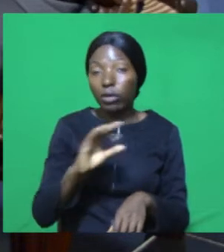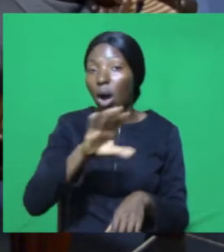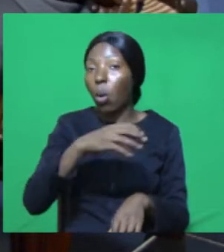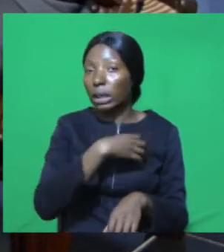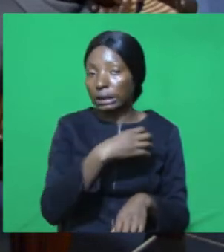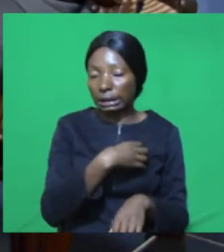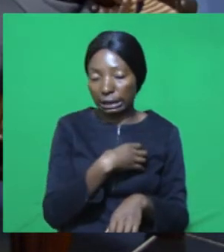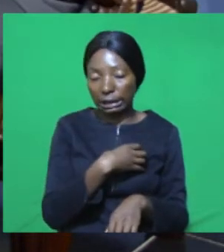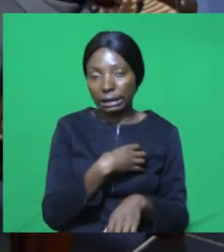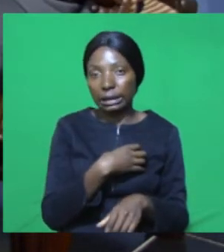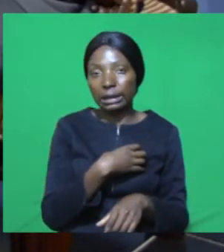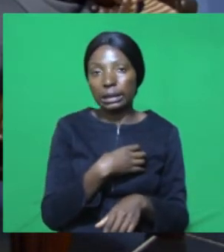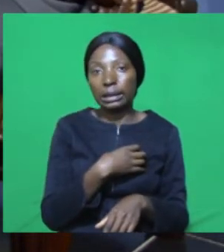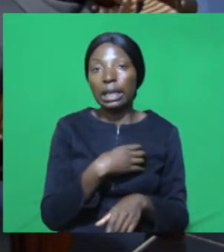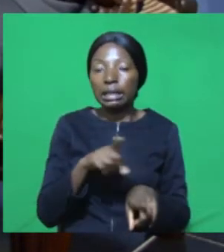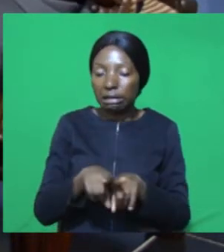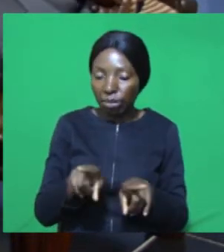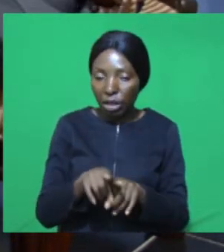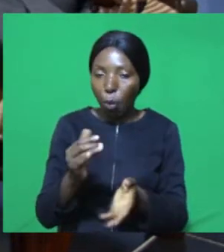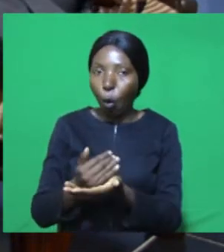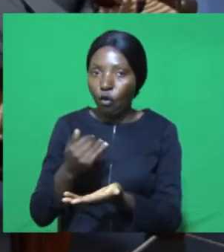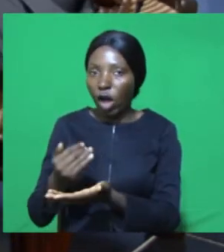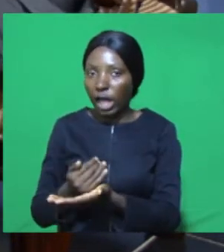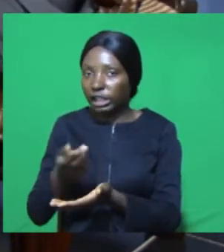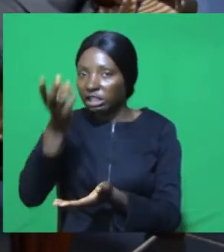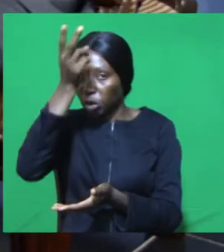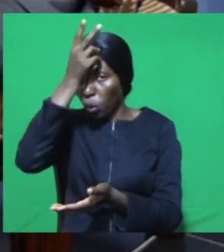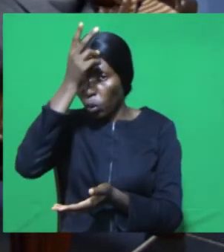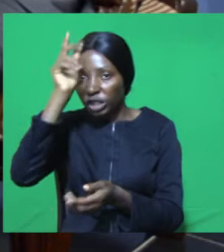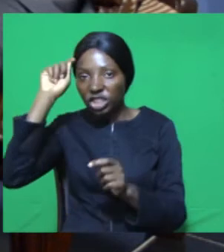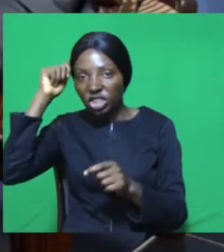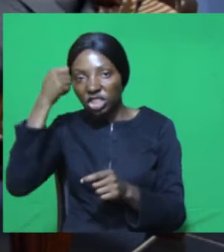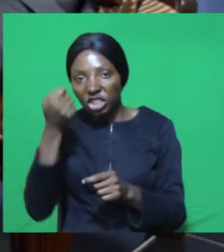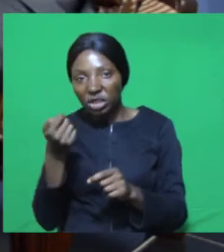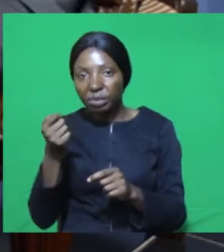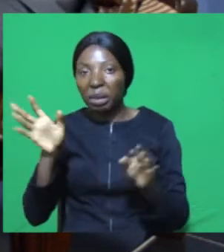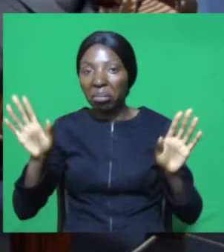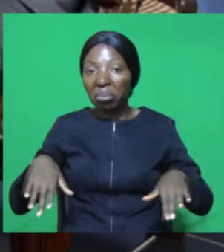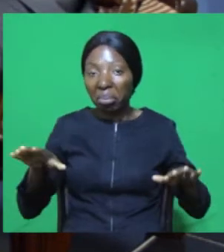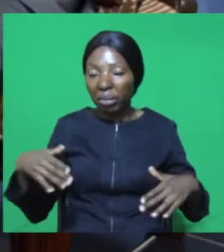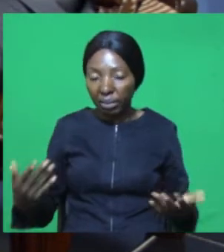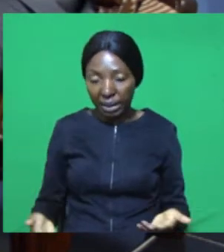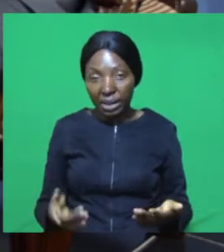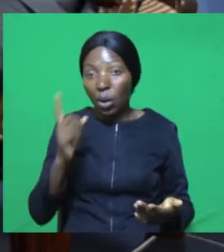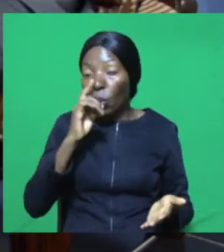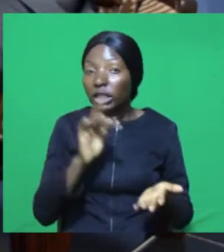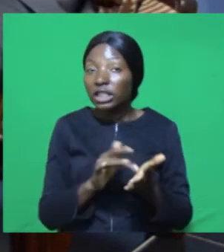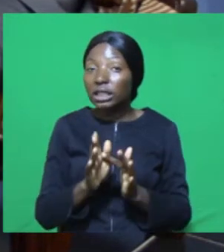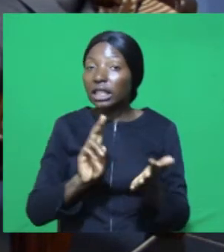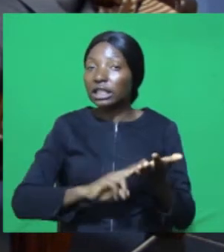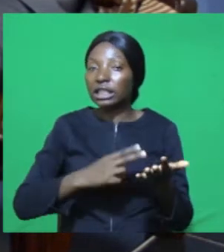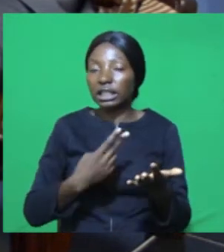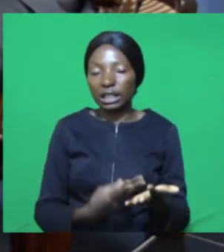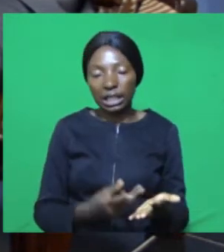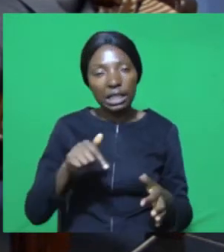Yes. Ndobva ramuka chipiriso chake. Akaita chipiriso. Ndobva amuka. Mushure mekumuka akanopfeka